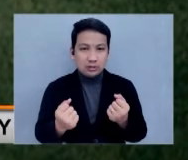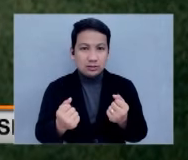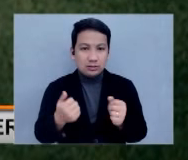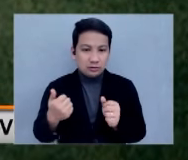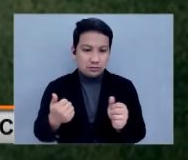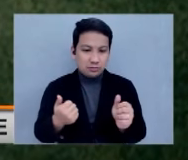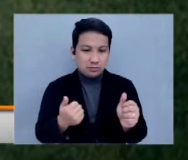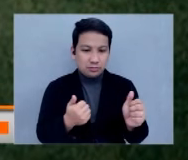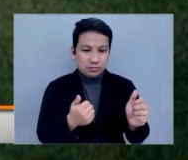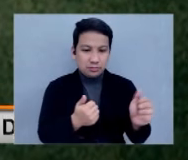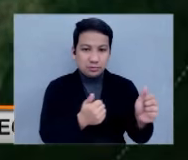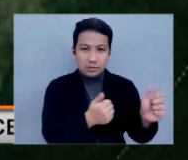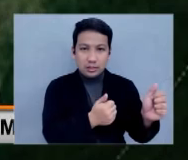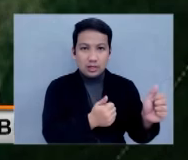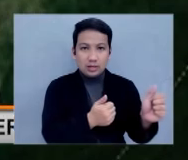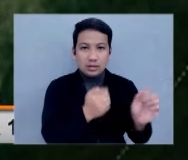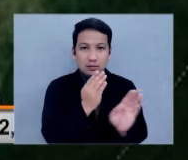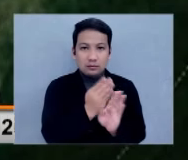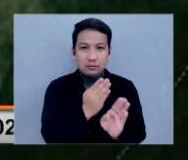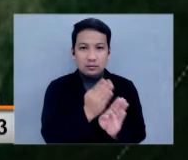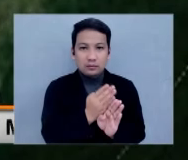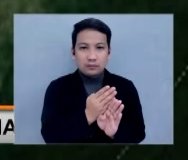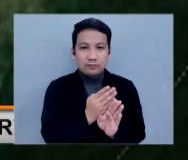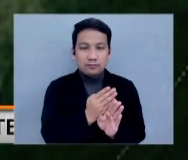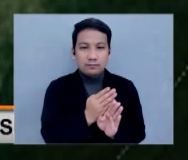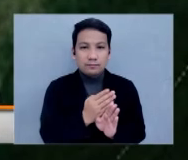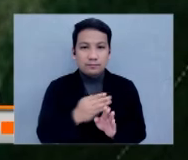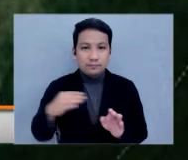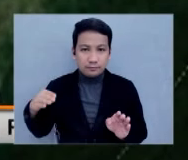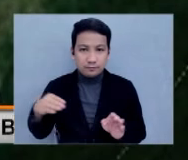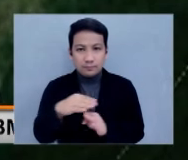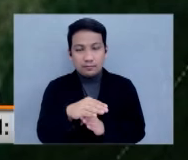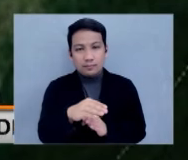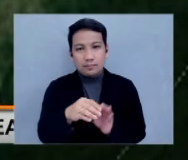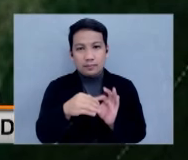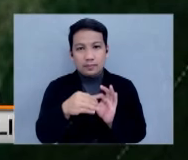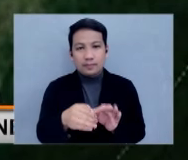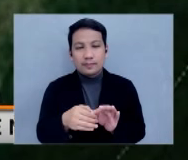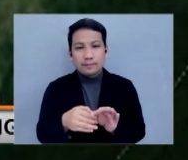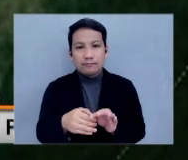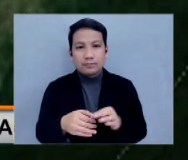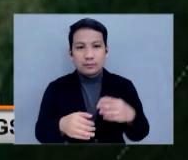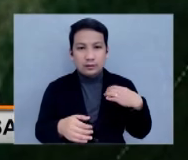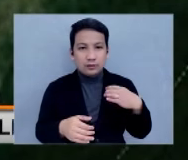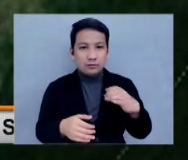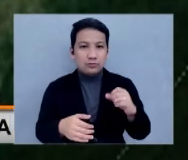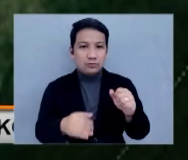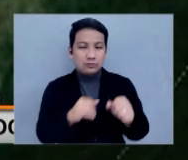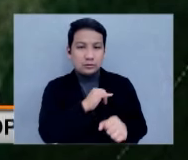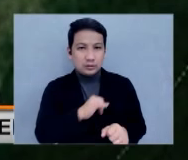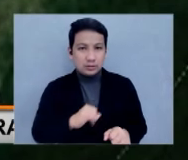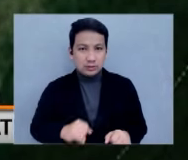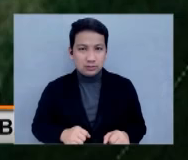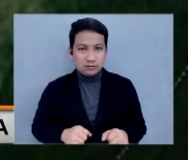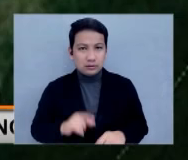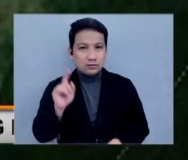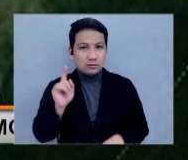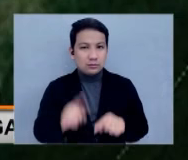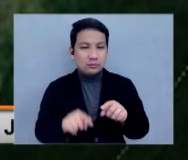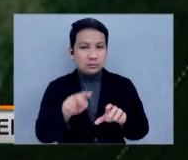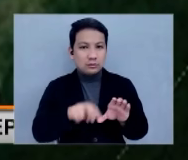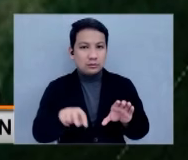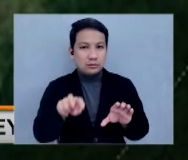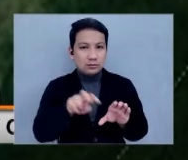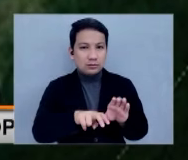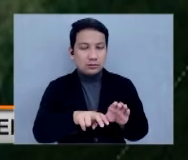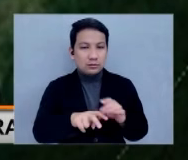na sinakyan ng mga biktima. Inunahan daw ng sinasakyan nila ang bus at nag-abang sa kordon ni Isabela. Pero hindi pa rin sila nakasakay noon dahil sumenyas ang